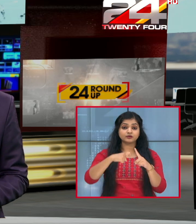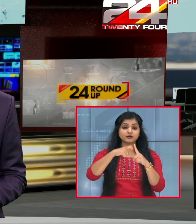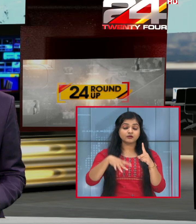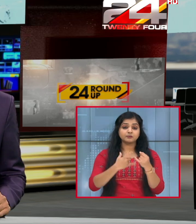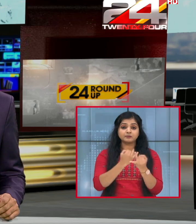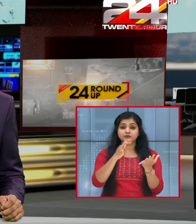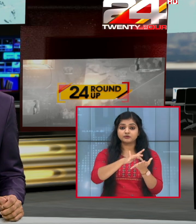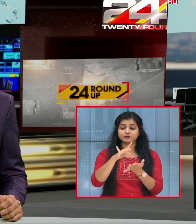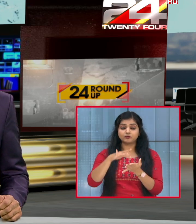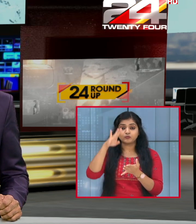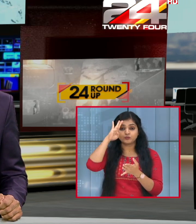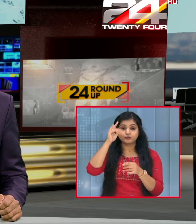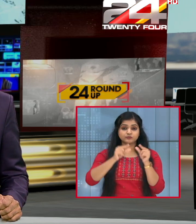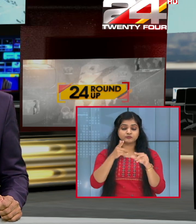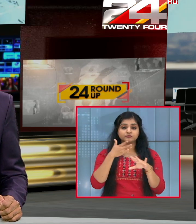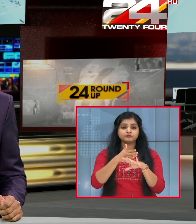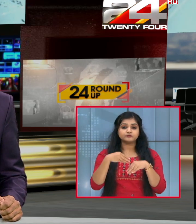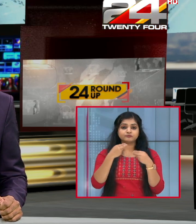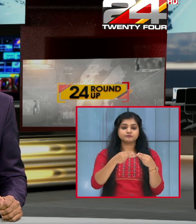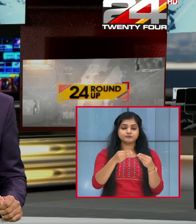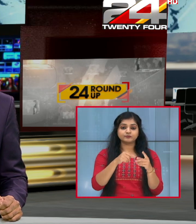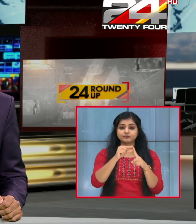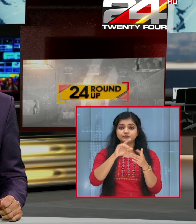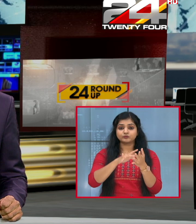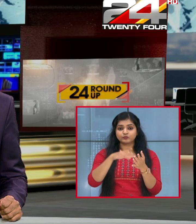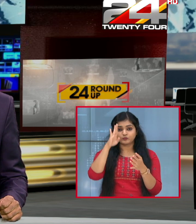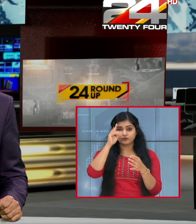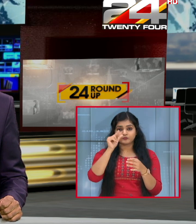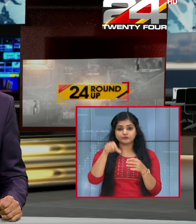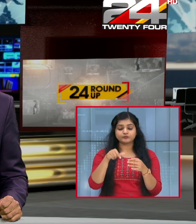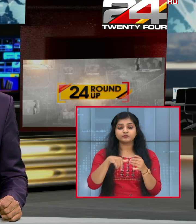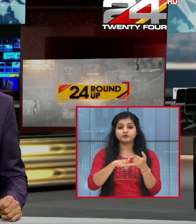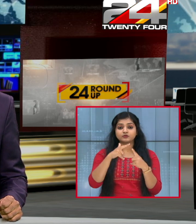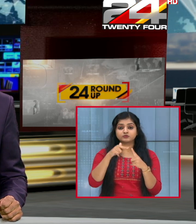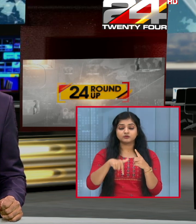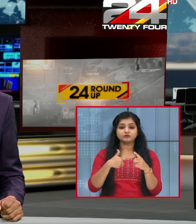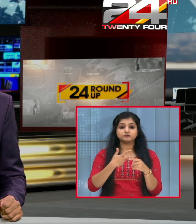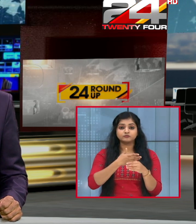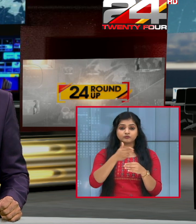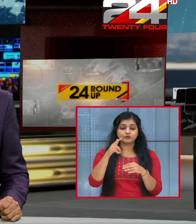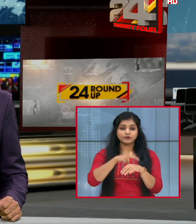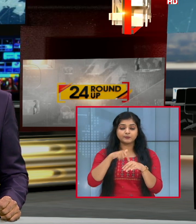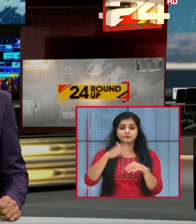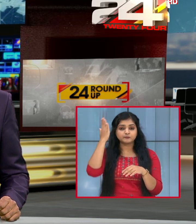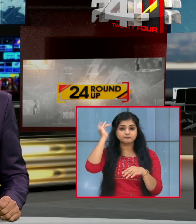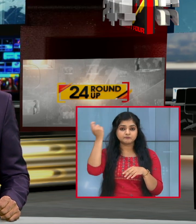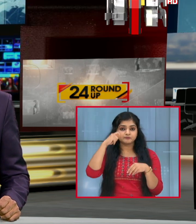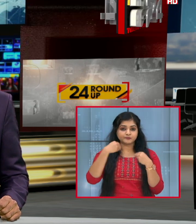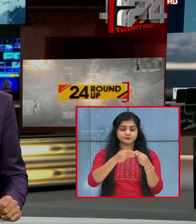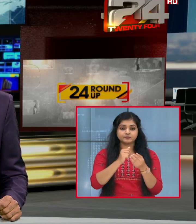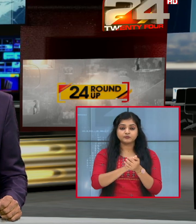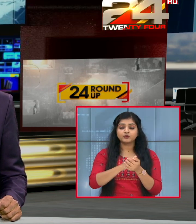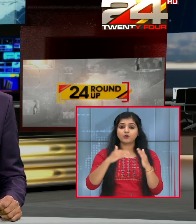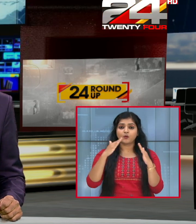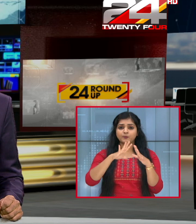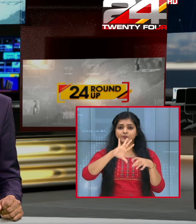സംസ്ഥാനത്ത് പലയിടങ്ങളിലും നിയമപാലകർക്ക് നേരെ അതിക്രമം. പൂന്തുറ സ്റ്റേഷനിലെ ഗ്രേഡ് SIക്ക് പട്രോളിങ്ങിനിടെ തലയ്ക്കടിയേറ്റു. ഗാർഹിക പീഡന പരാതി